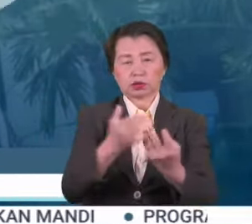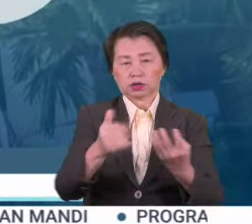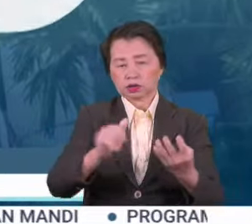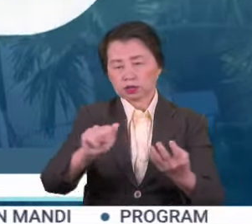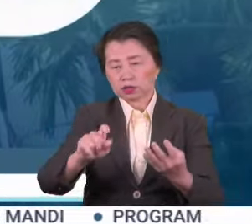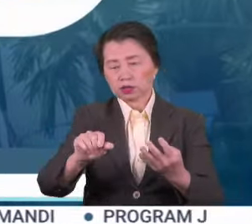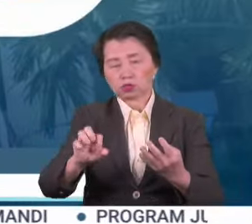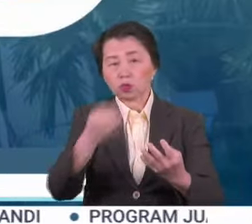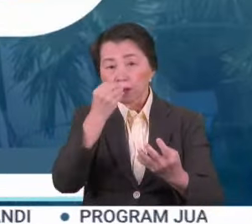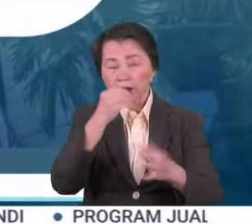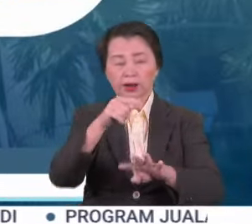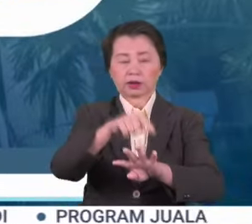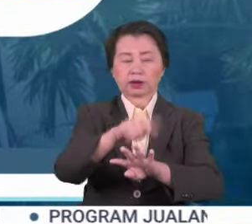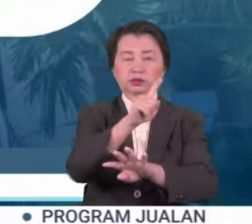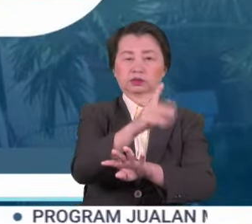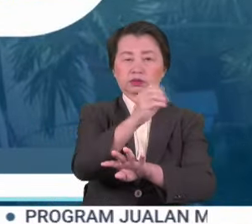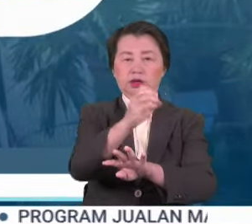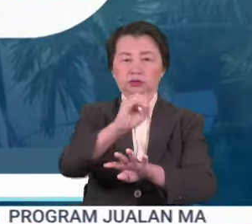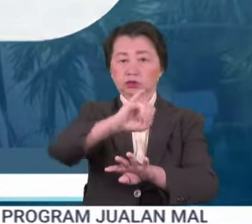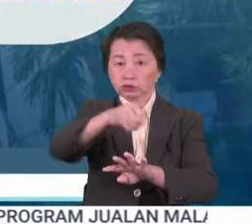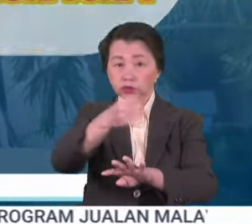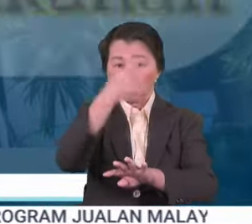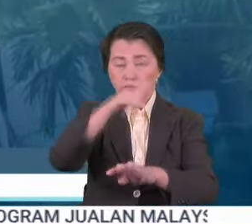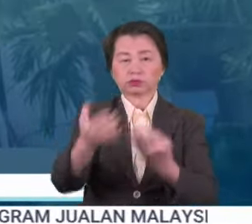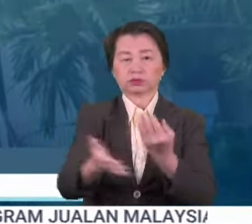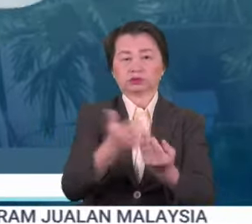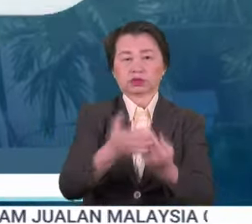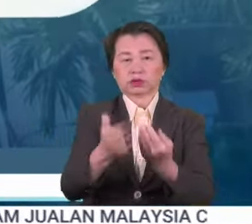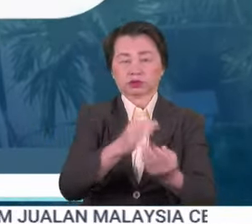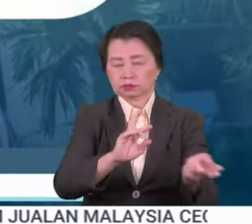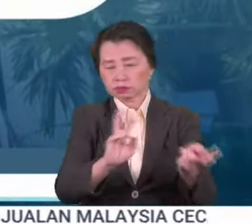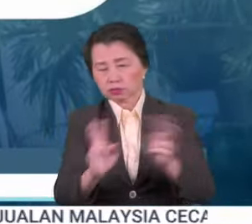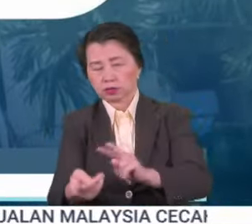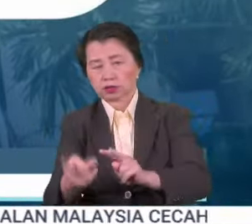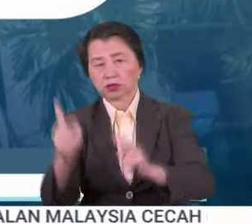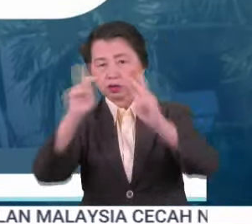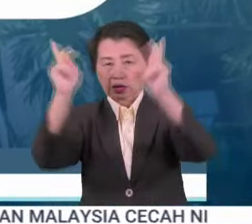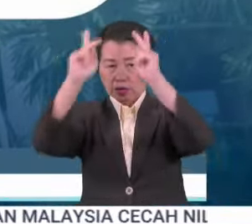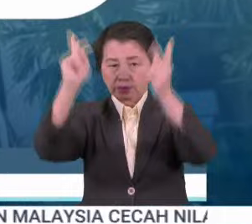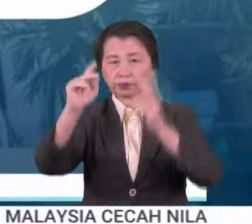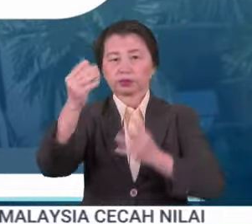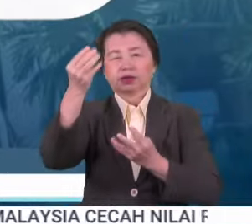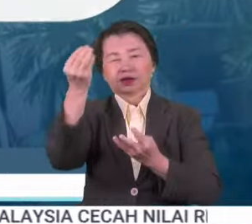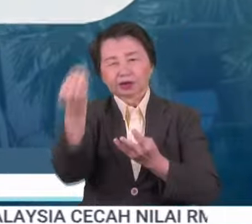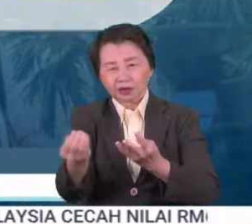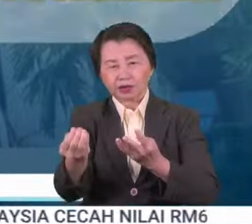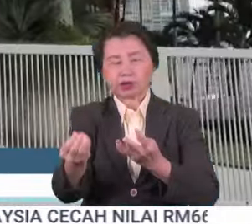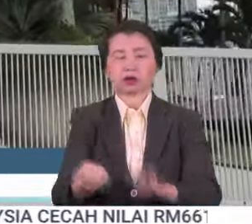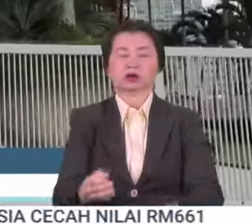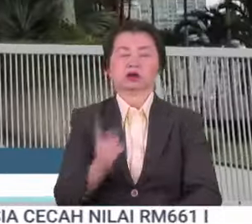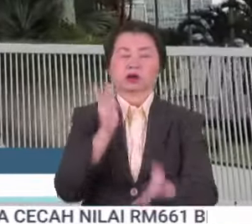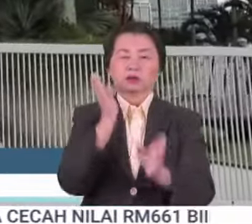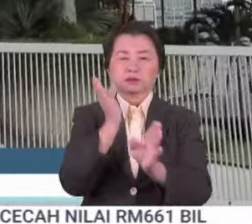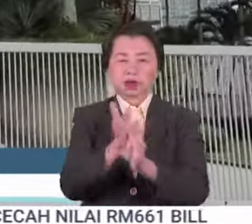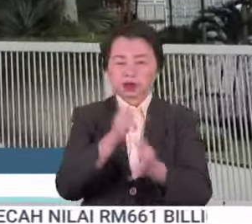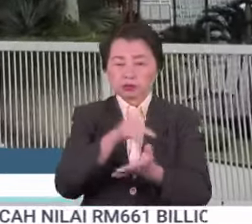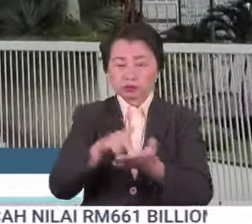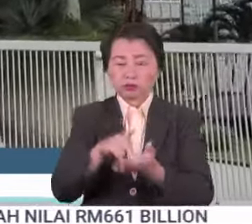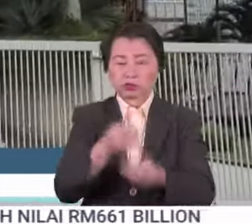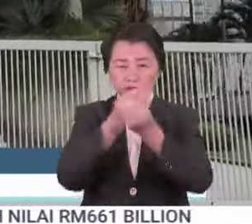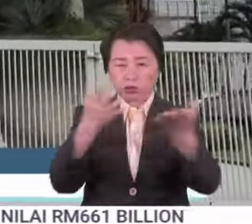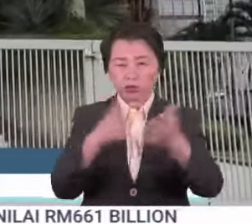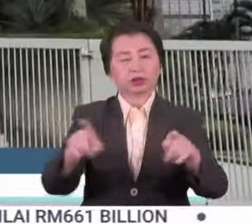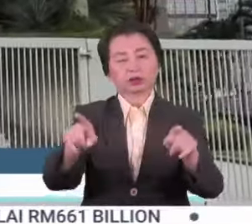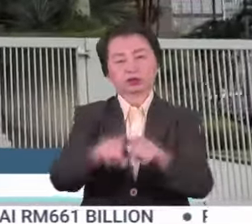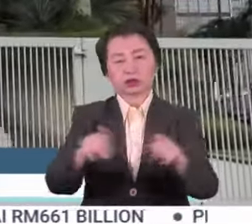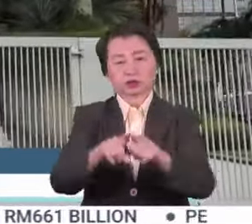agromakanan dan rm100 juta bagi kemudahan peralihan karbon rendah bank Pusat memaklumkan ini sejajar